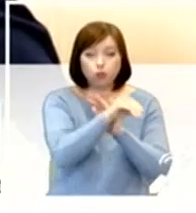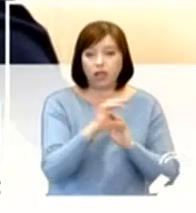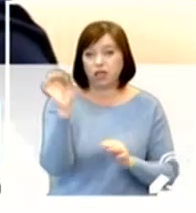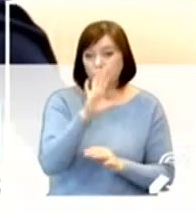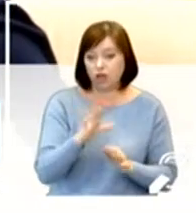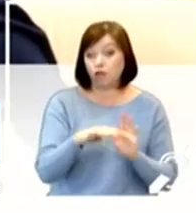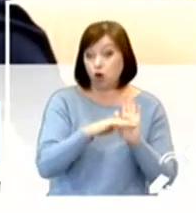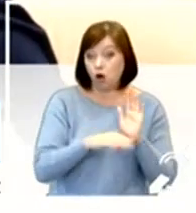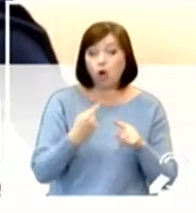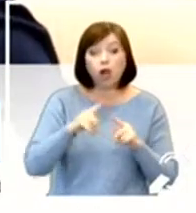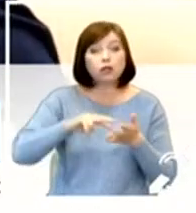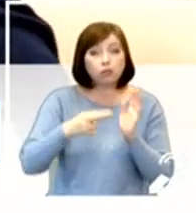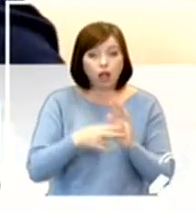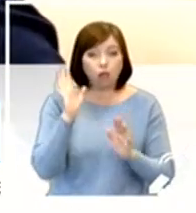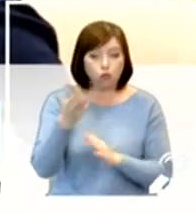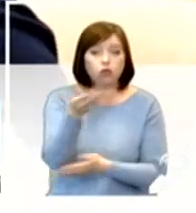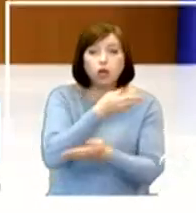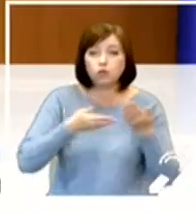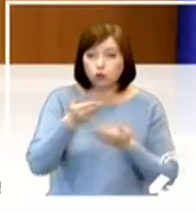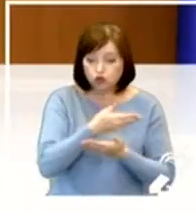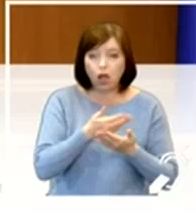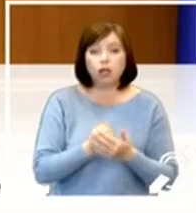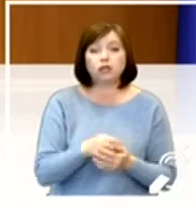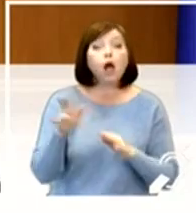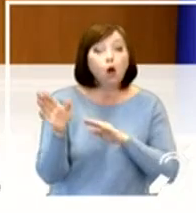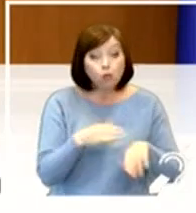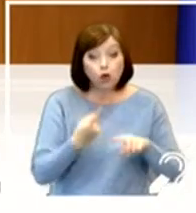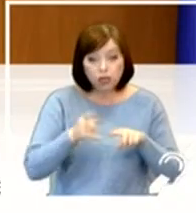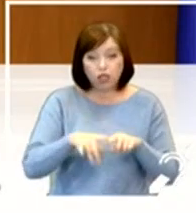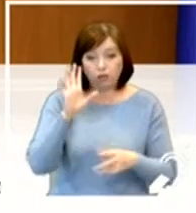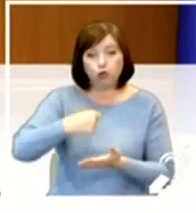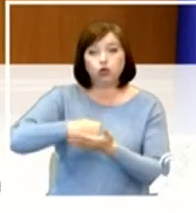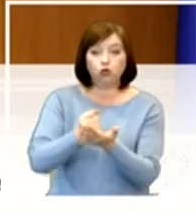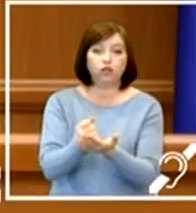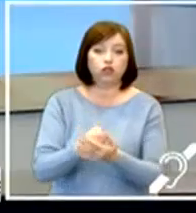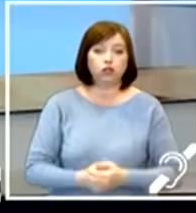Europeană. Strategia va fi supusă consultărilor publice, după care va fi aprobată.